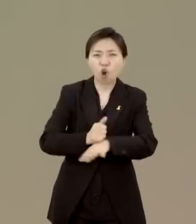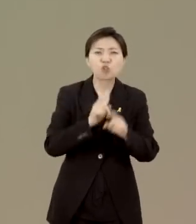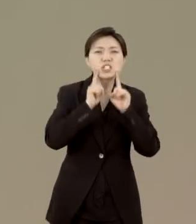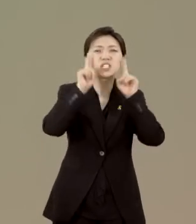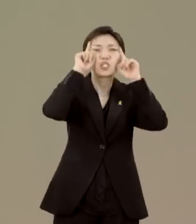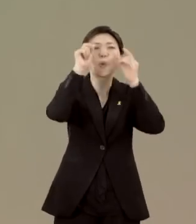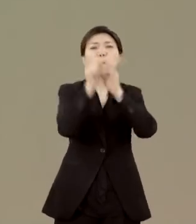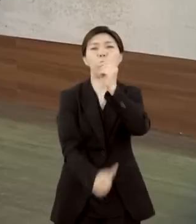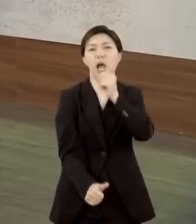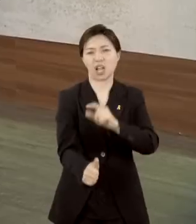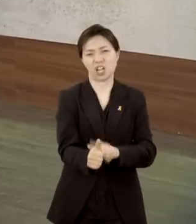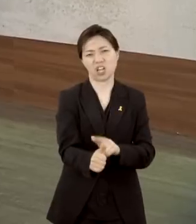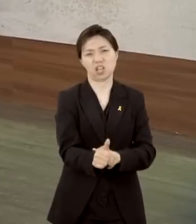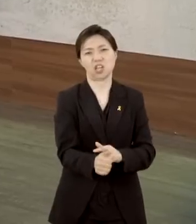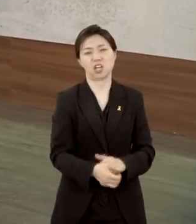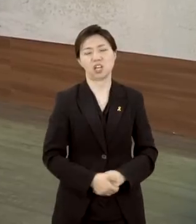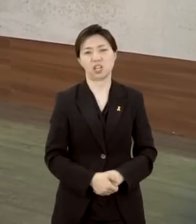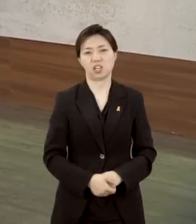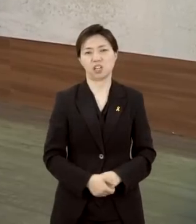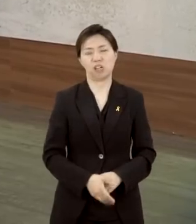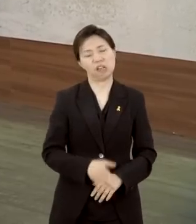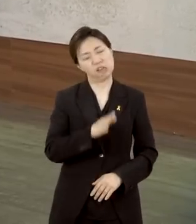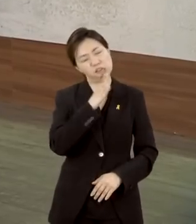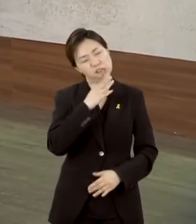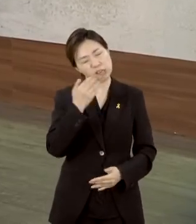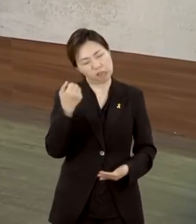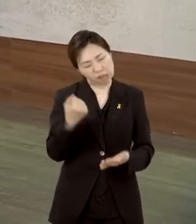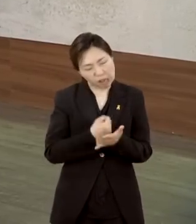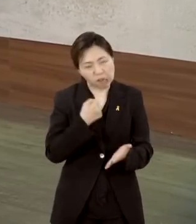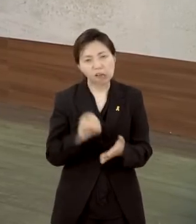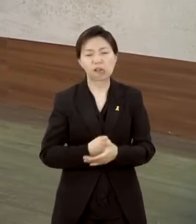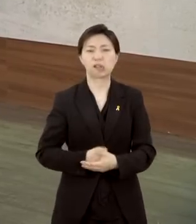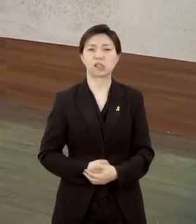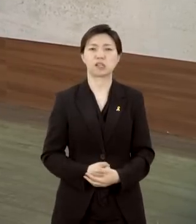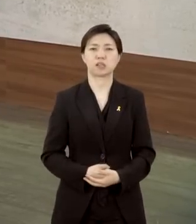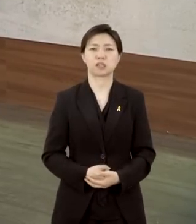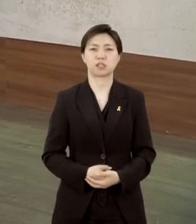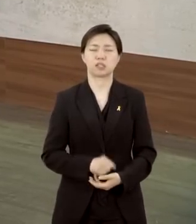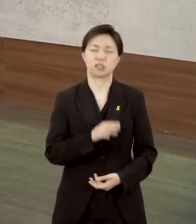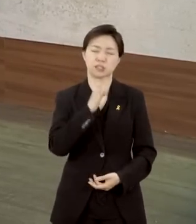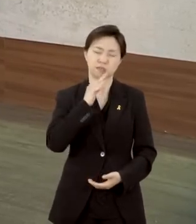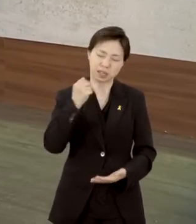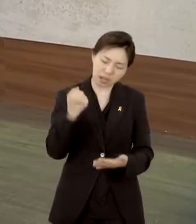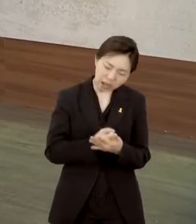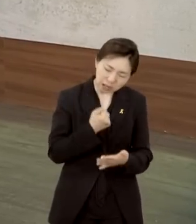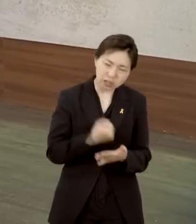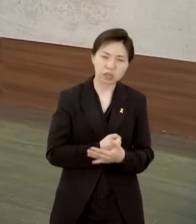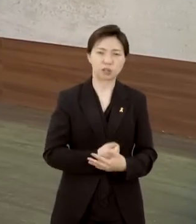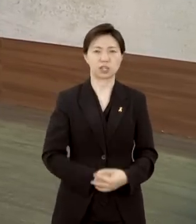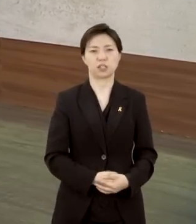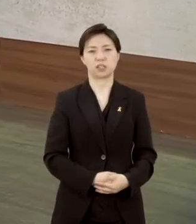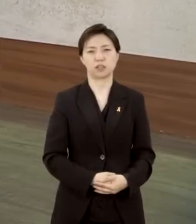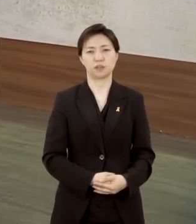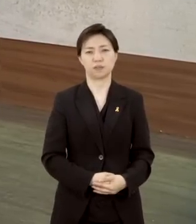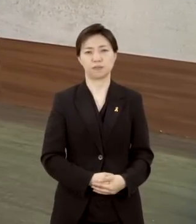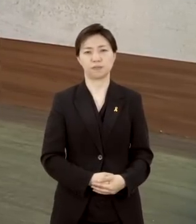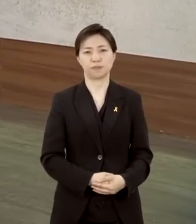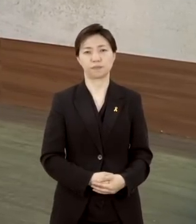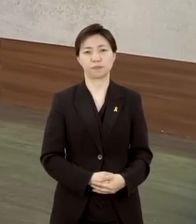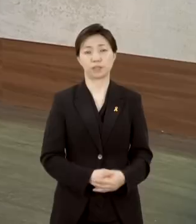말았구나 아 안타깝다 아이고 안타깝다